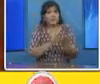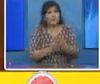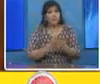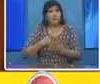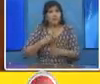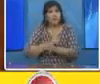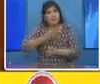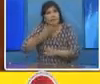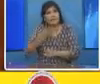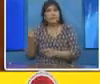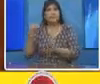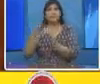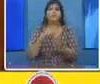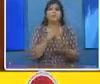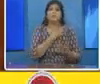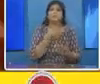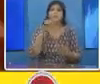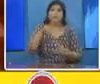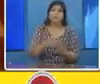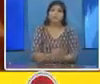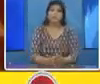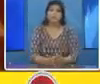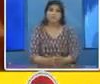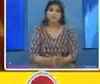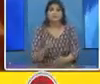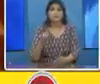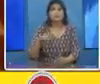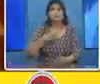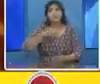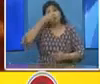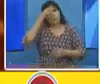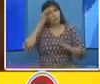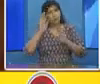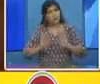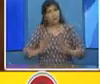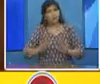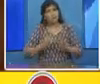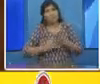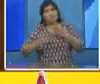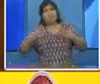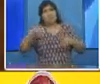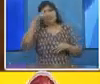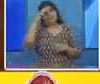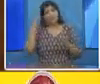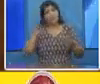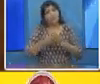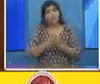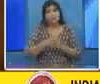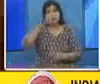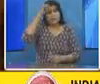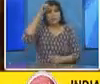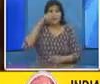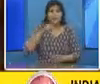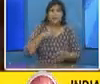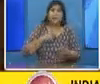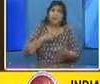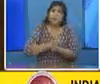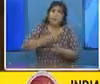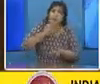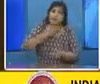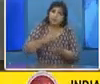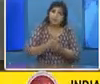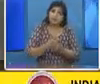है। मेरे प्यारे देशवासियों, संकट चाहे जितना भी बड़ा हो, भारत के